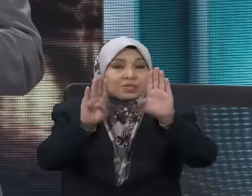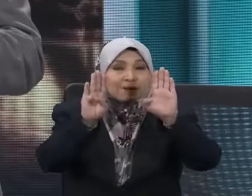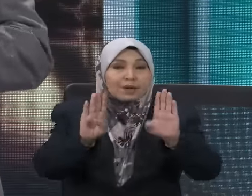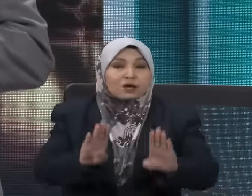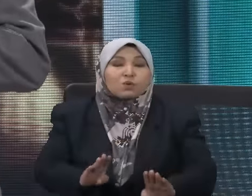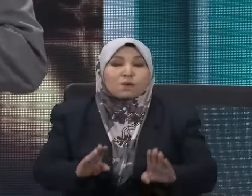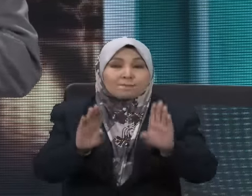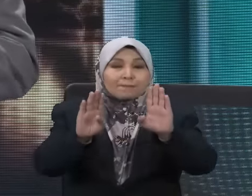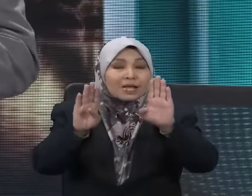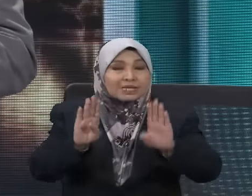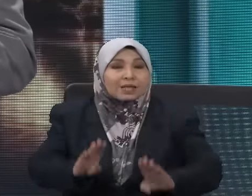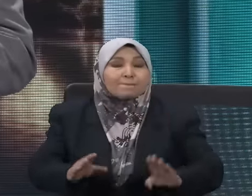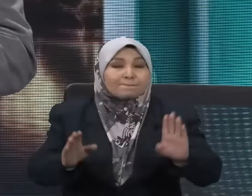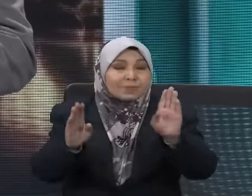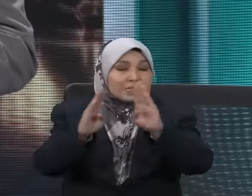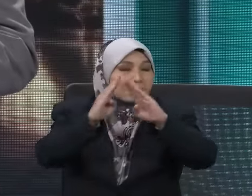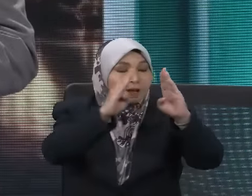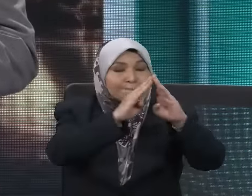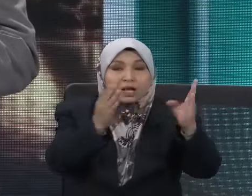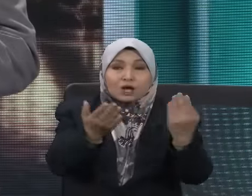hafal. Lepas Bandar Baru Bangi